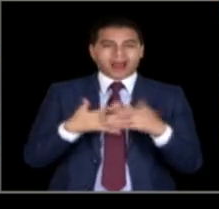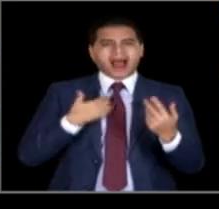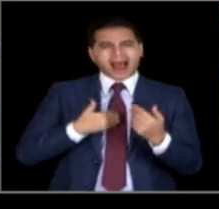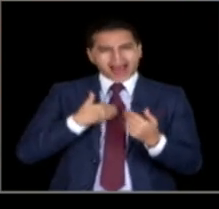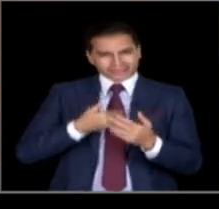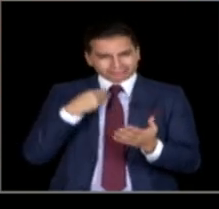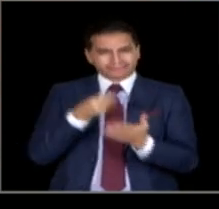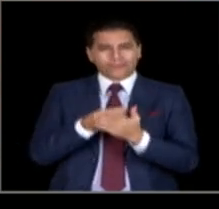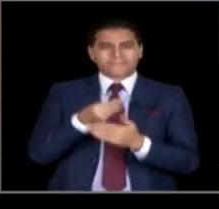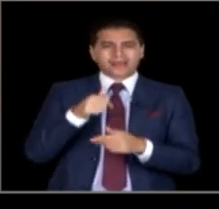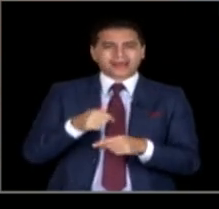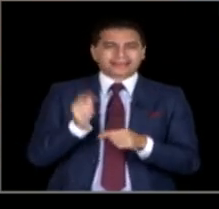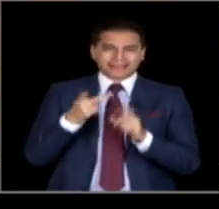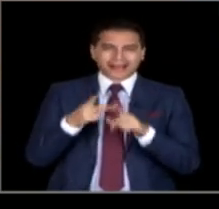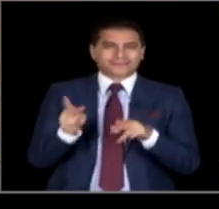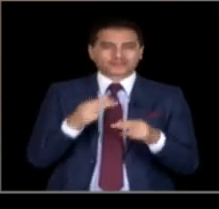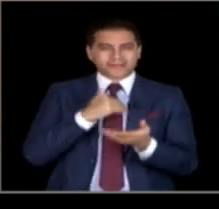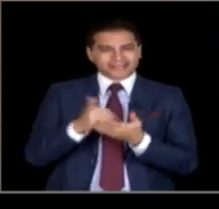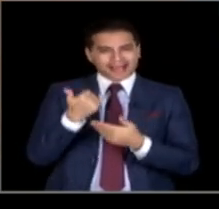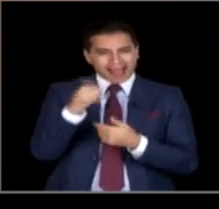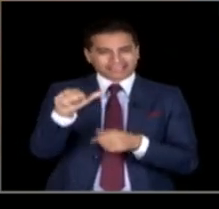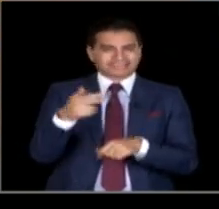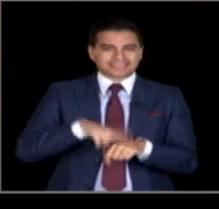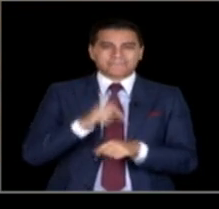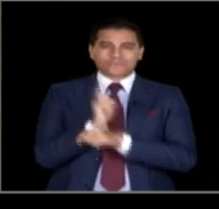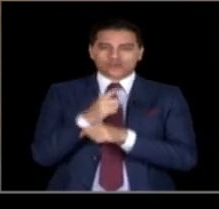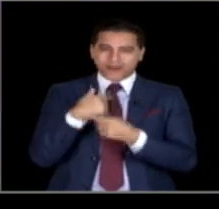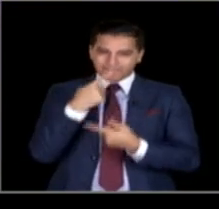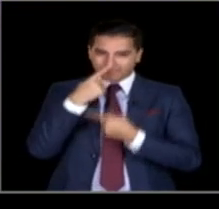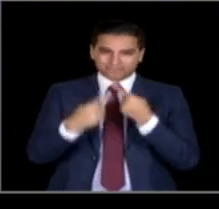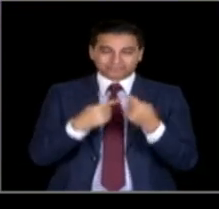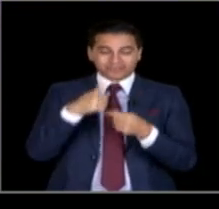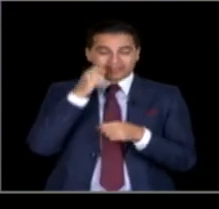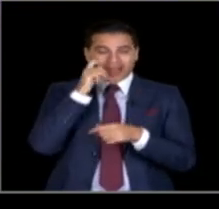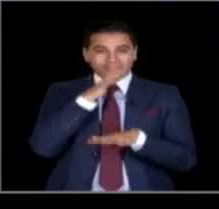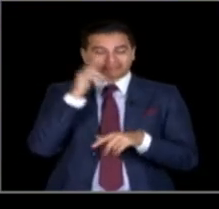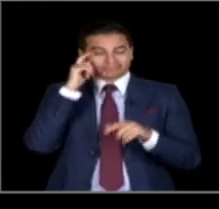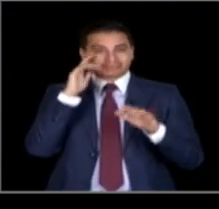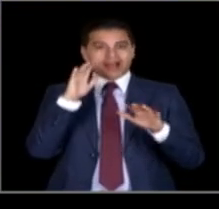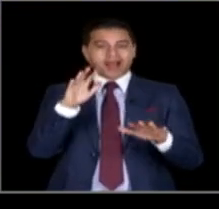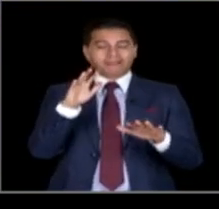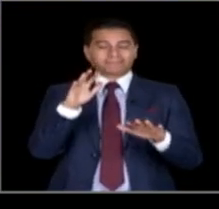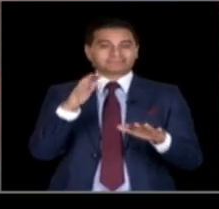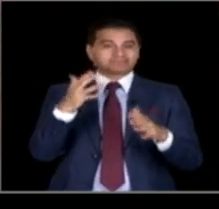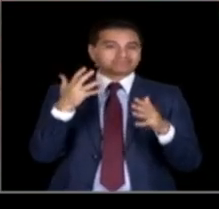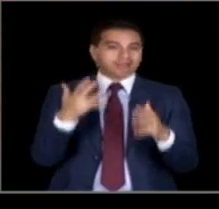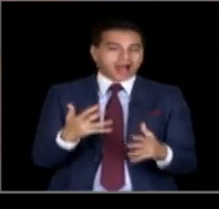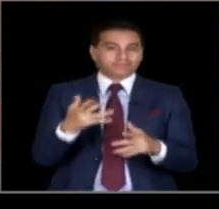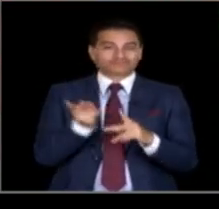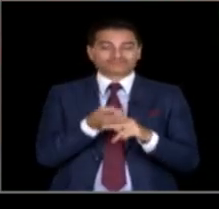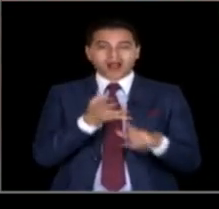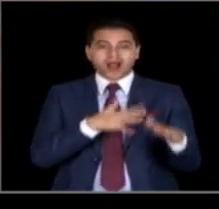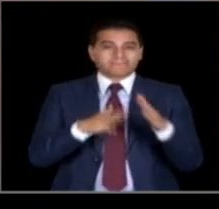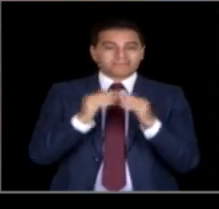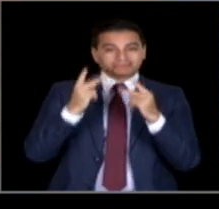في الموسم الثاني من قادرون باختلاف علشان أكون جزء من التجربة اللي ألهمت كتير من أبناء الشعب المصري إن هم يتحدوا